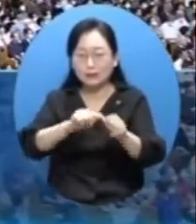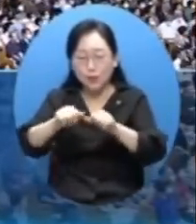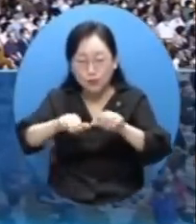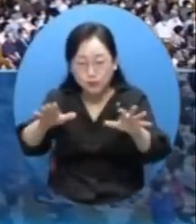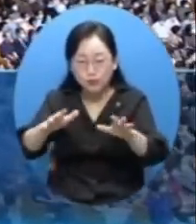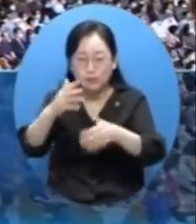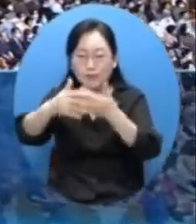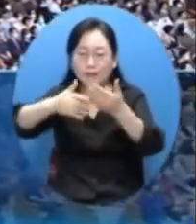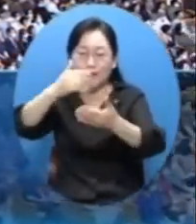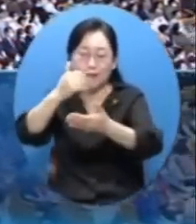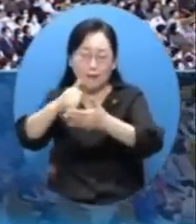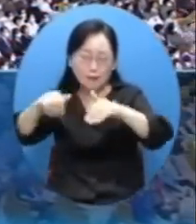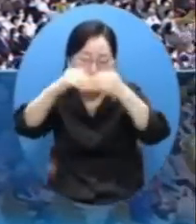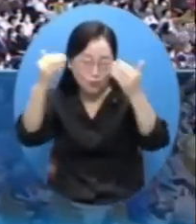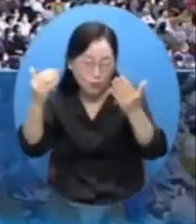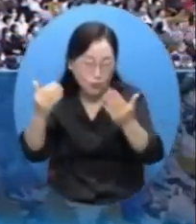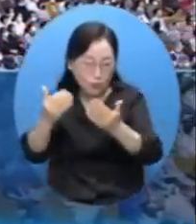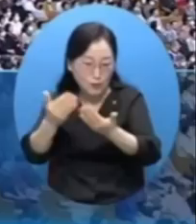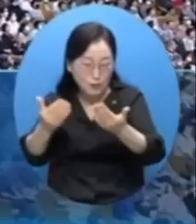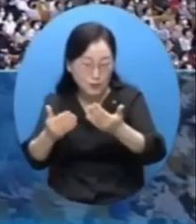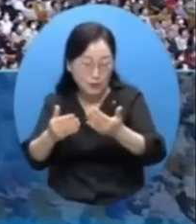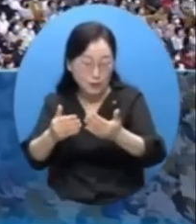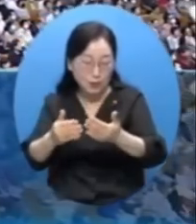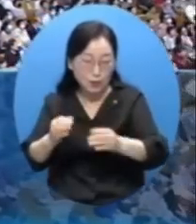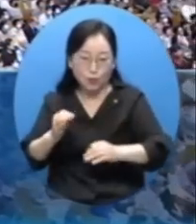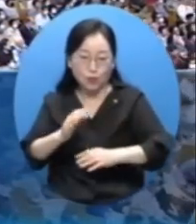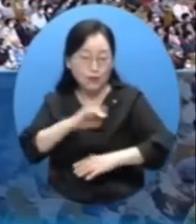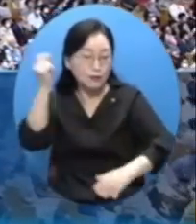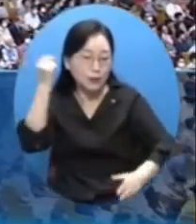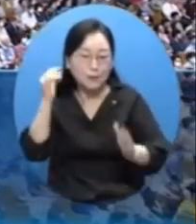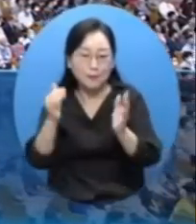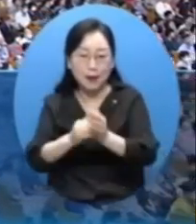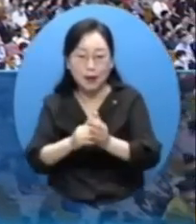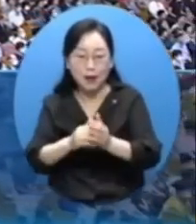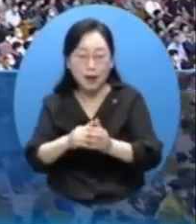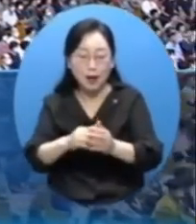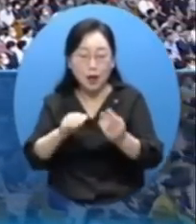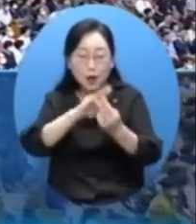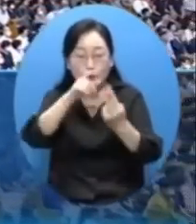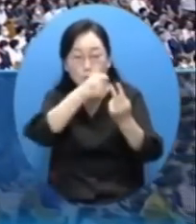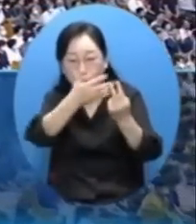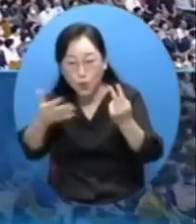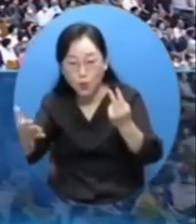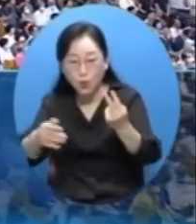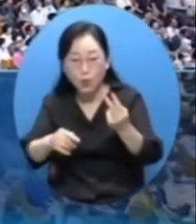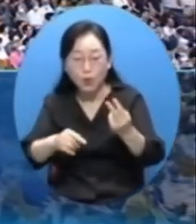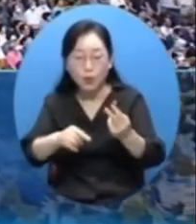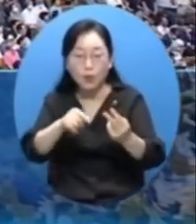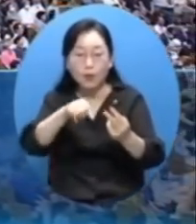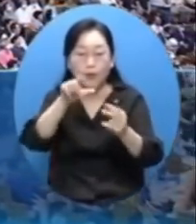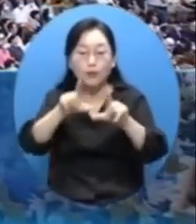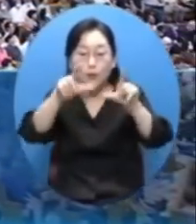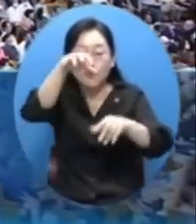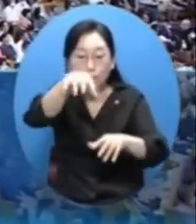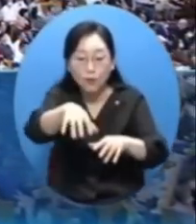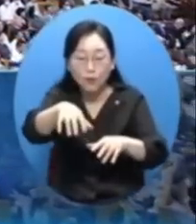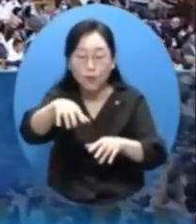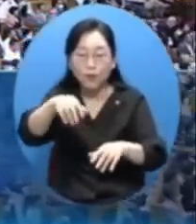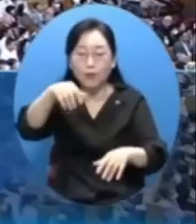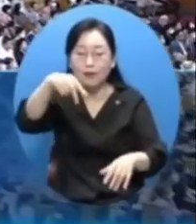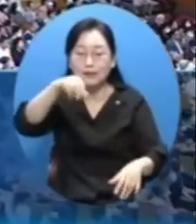모든 일을 들으며 또 그가 요단 동쪽에 있는 아모리 사람의 두 왕들 곧 헤스본 왕